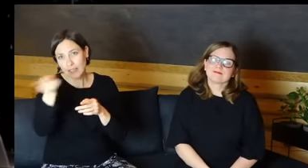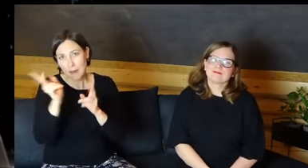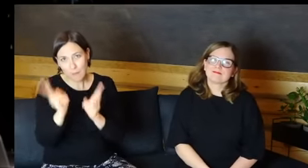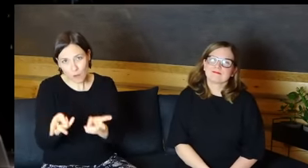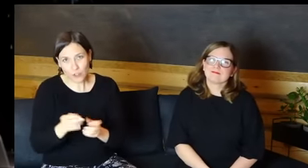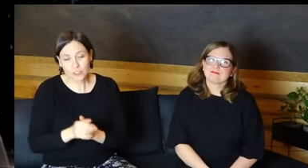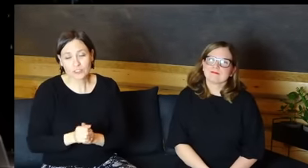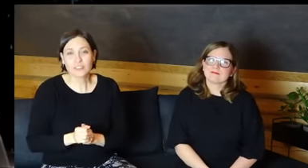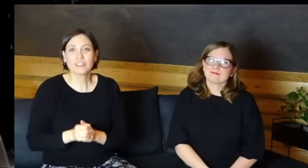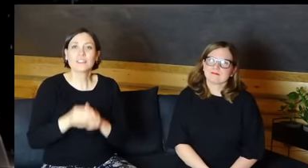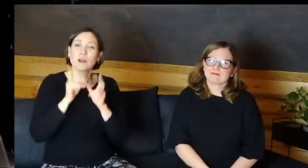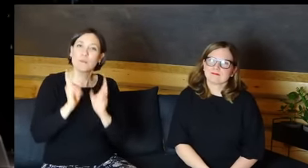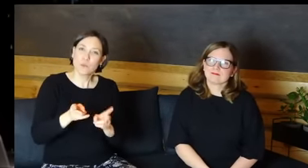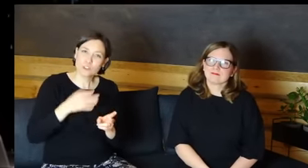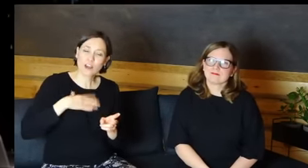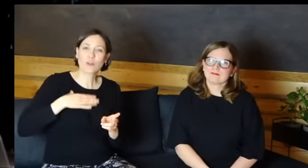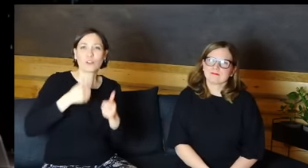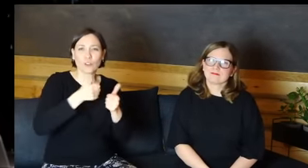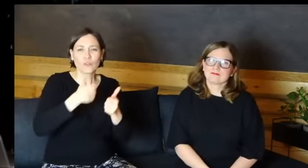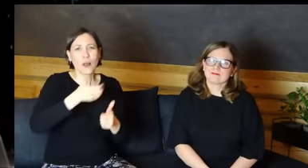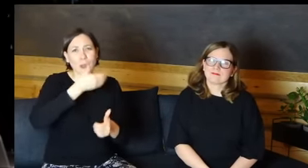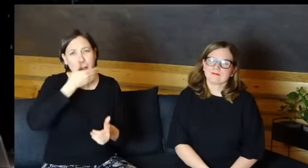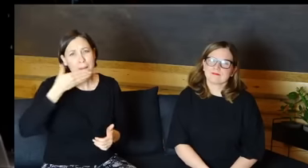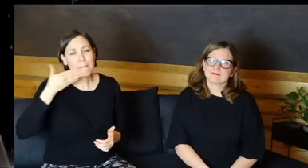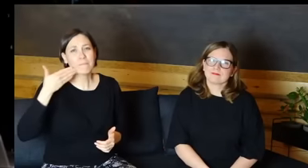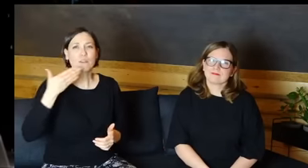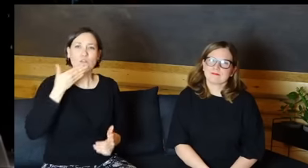vielä oikein hyvää ja lämminhenkistä